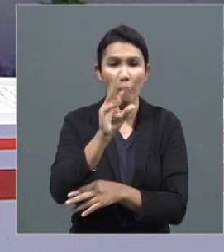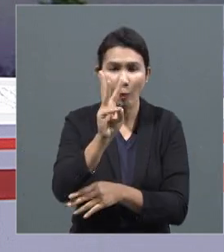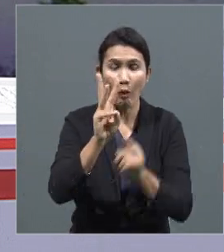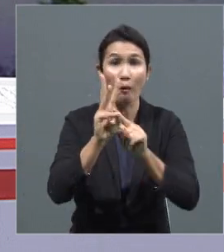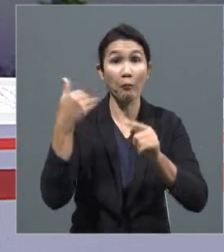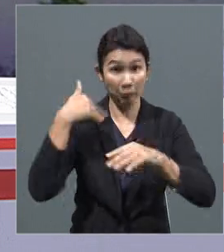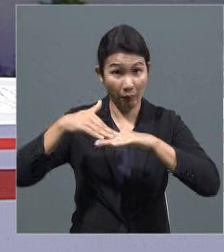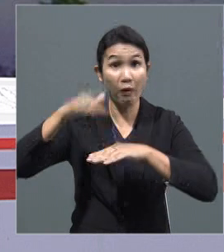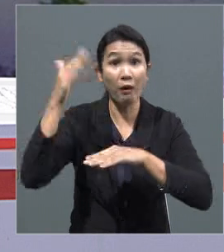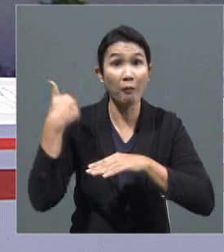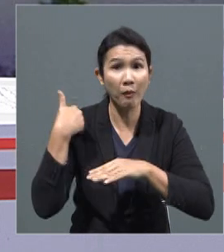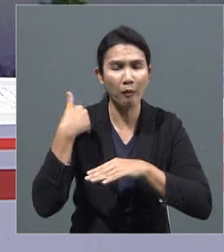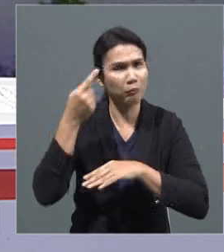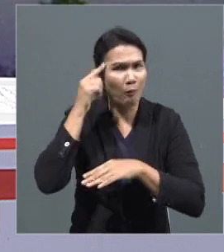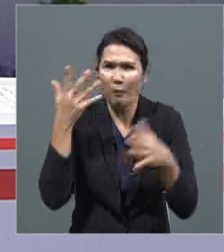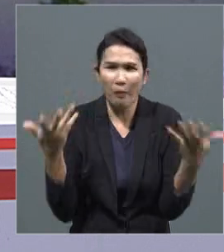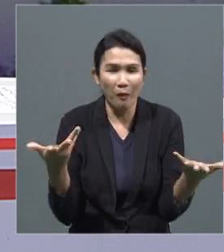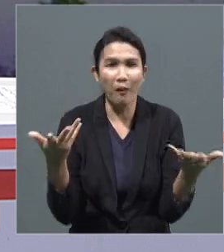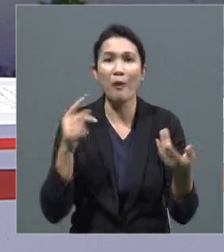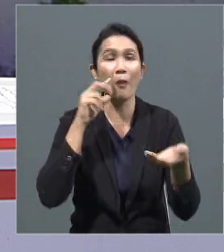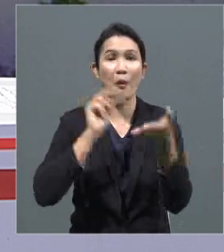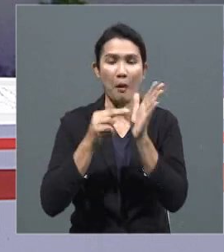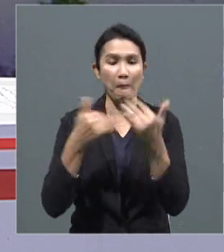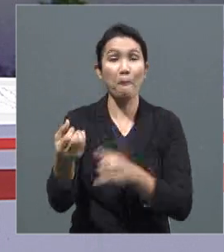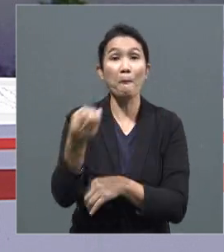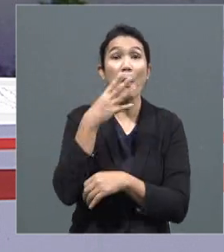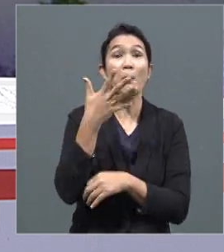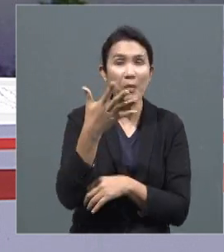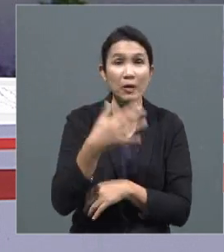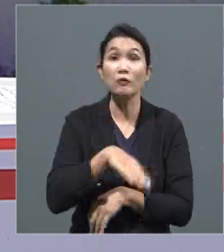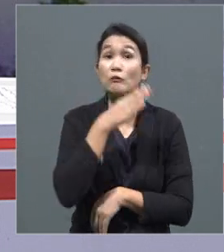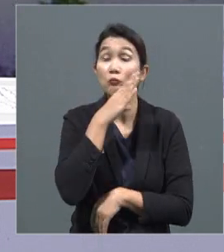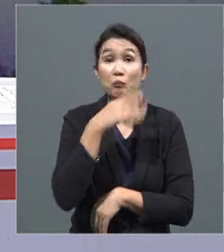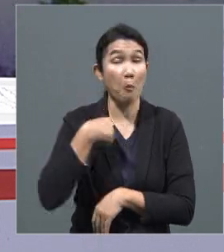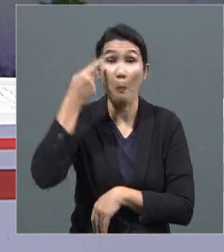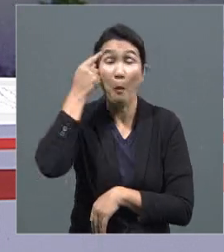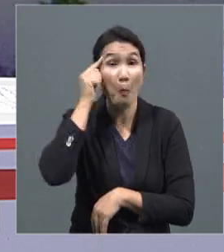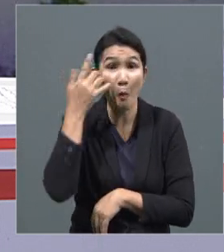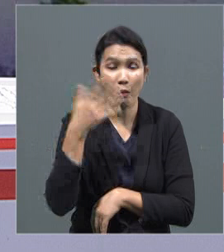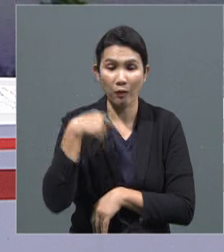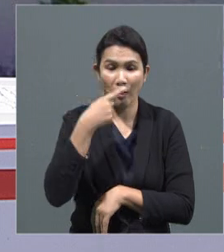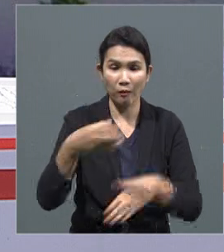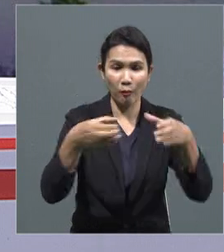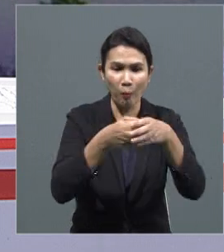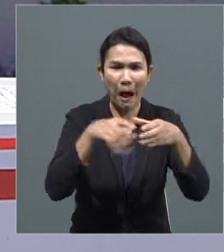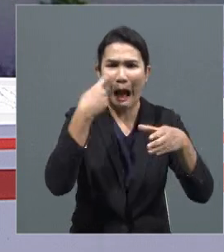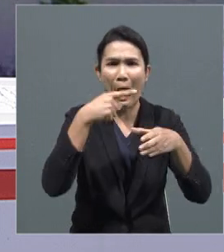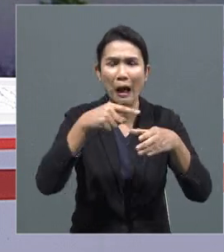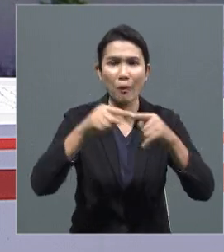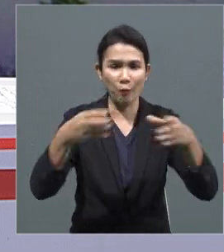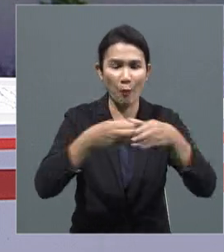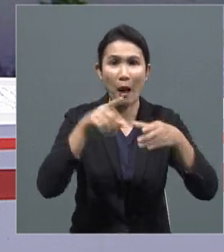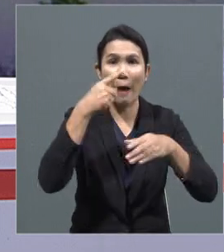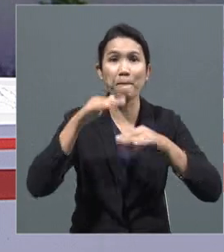เกินกี่เก้าอี้ก็ไม่รู้เหมือนกันใช่ ไหมไม่รู้อ่ะท่านไม่บอกท่านไม่ได้บอกแล้วก็บอกด้วยนะว่าไม่รู้ด้วยนะว่าพรรคไหนที่เกินแล้วนักข่าวก็ถามว่าตกล